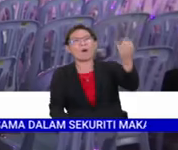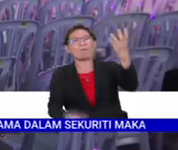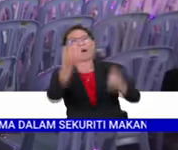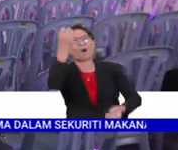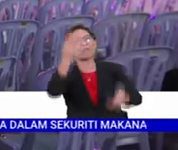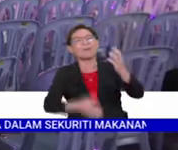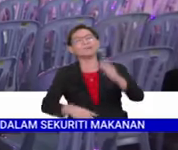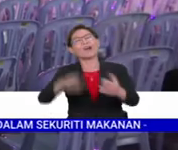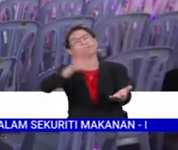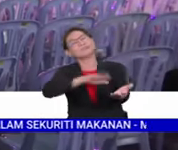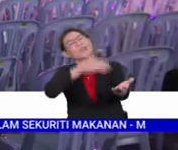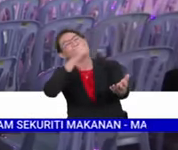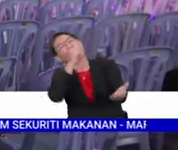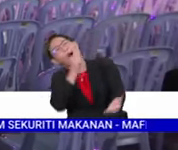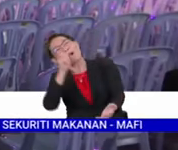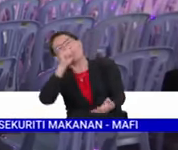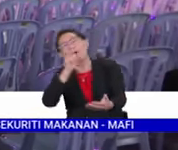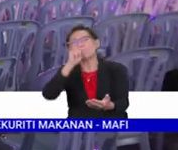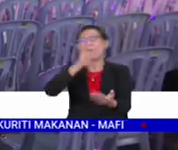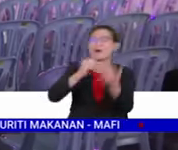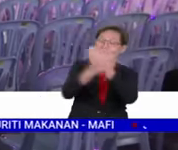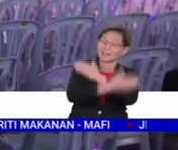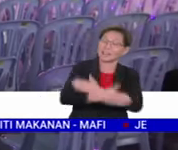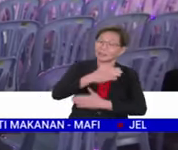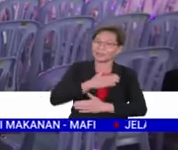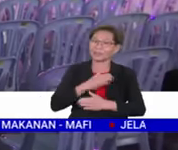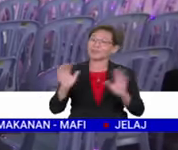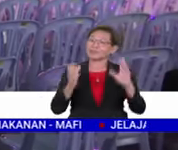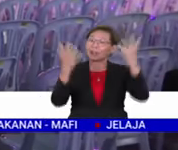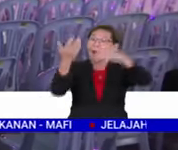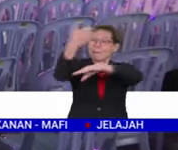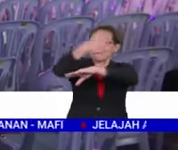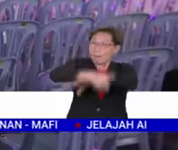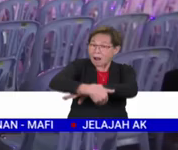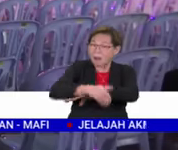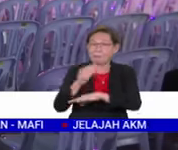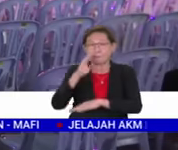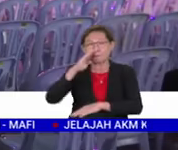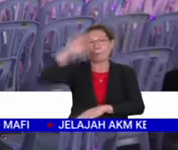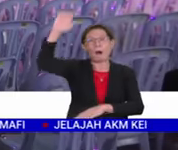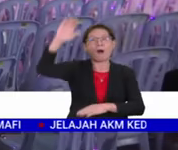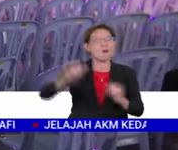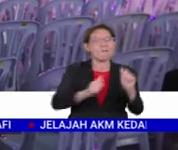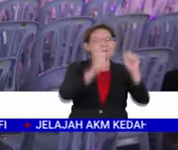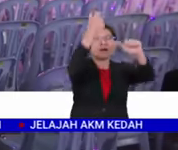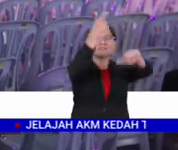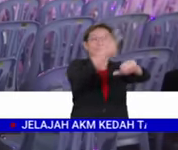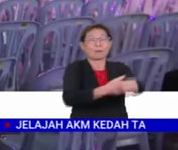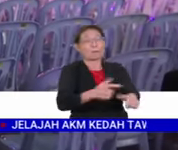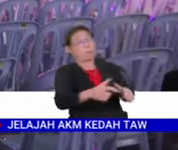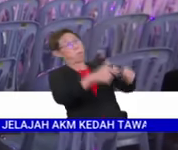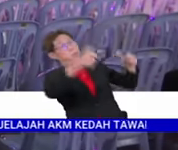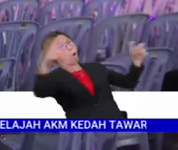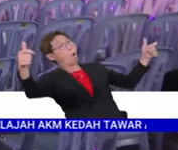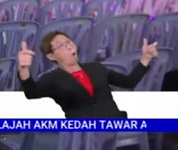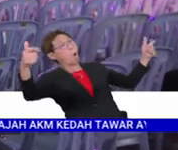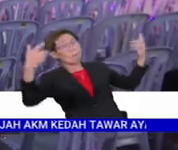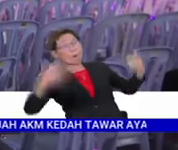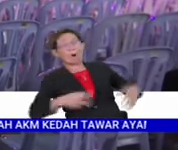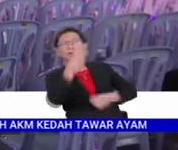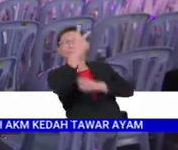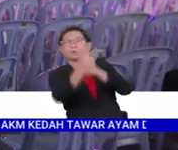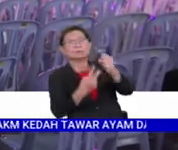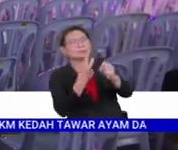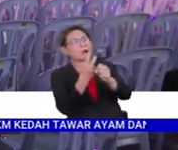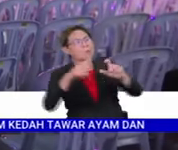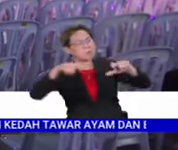disertai dengan nyanyian lagu negaraku. Sambutan Ambang Merdeka ini dilaksanakan pertama kali secara besar-besaran selepas 2 tahun